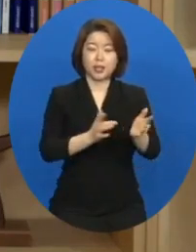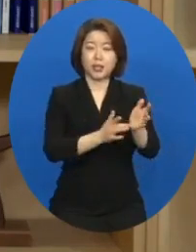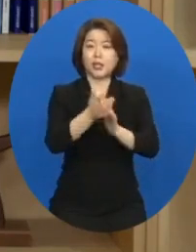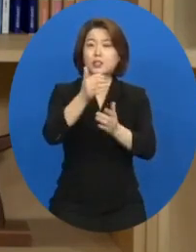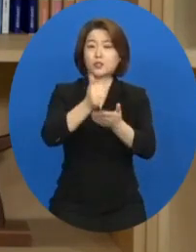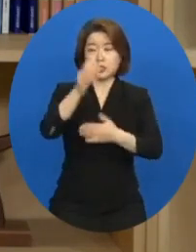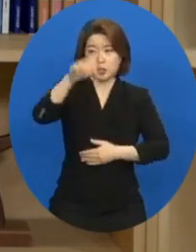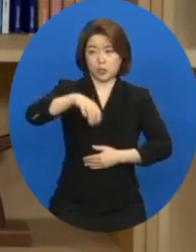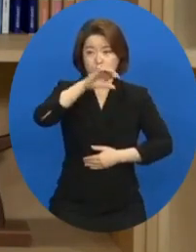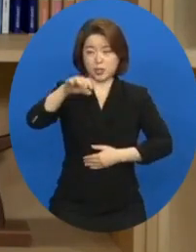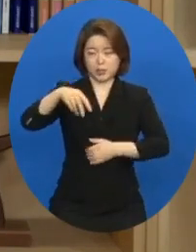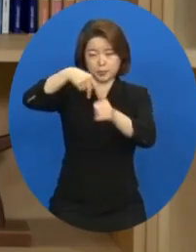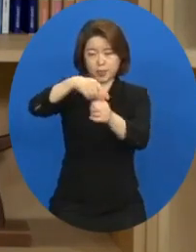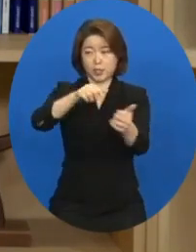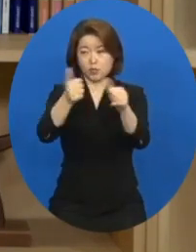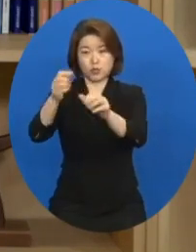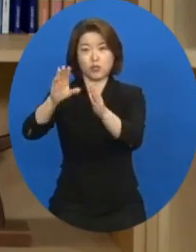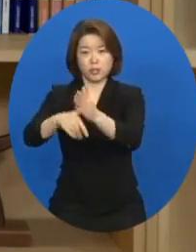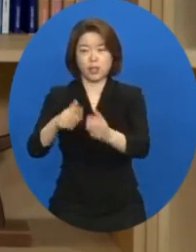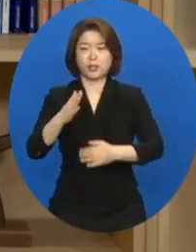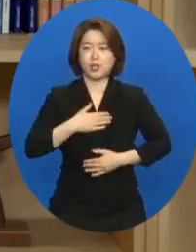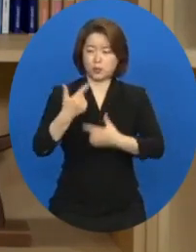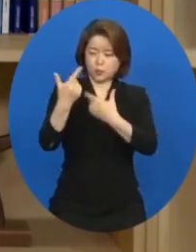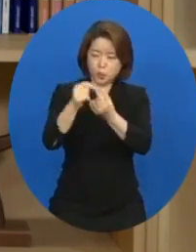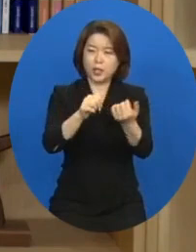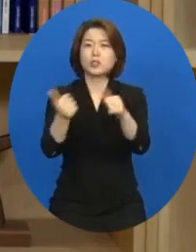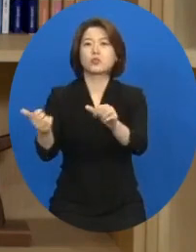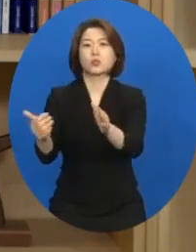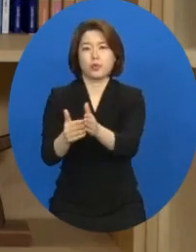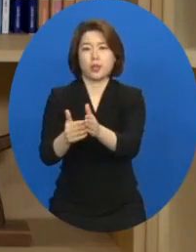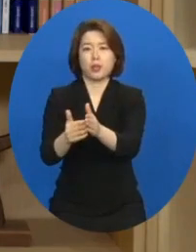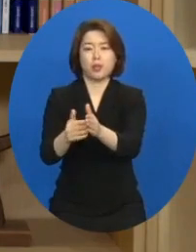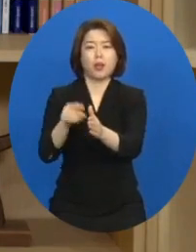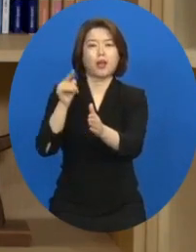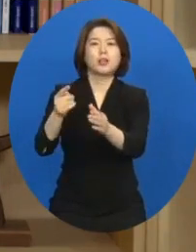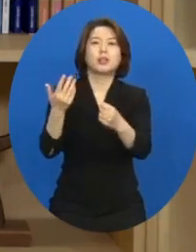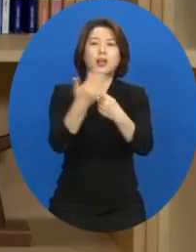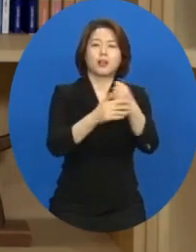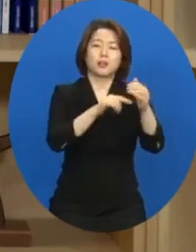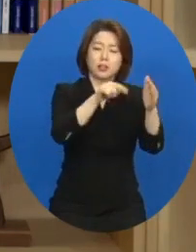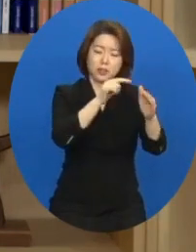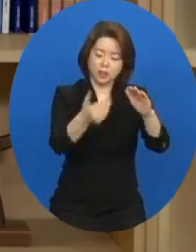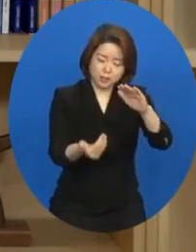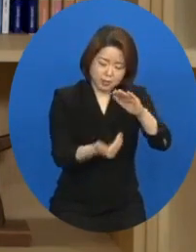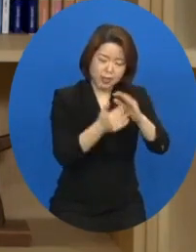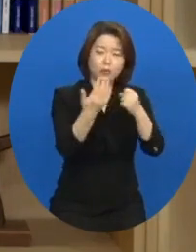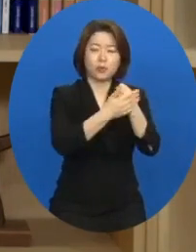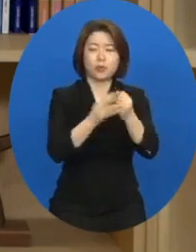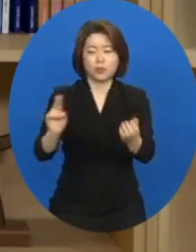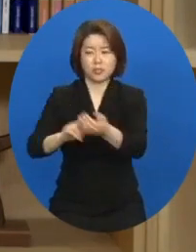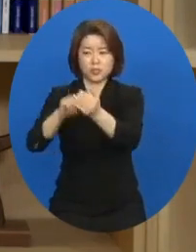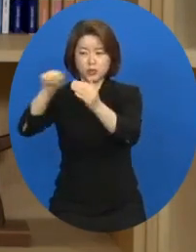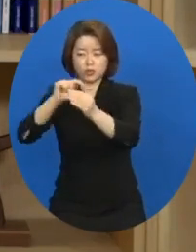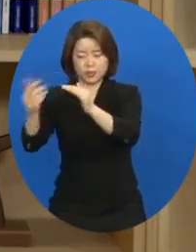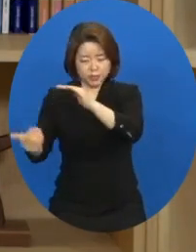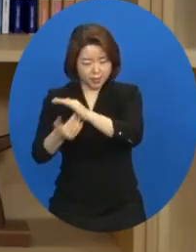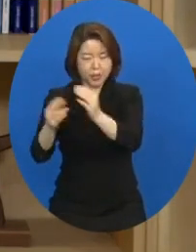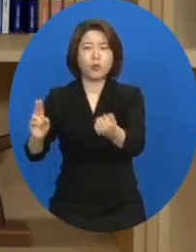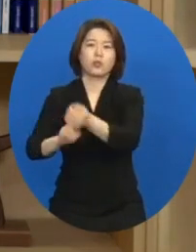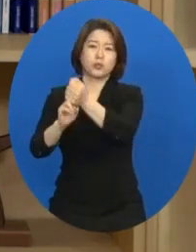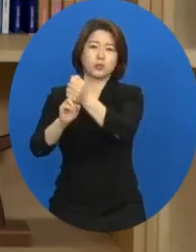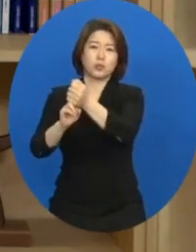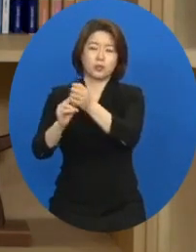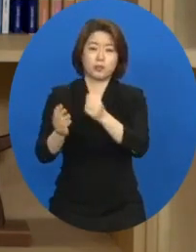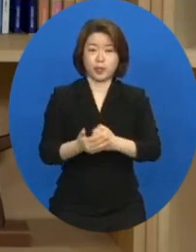나도 죽었다 이것이 은혜 중에 은 에요 기적 중의 기차 깁니다 여러분도